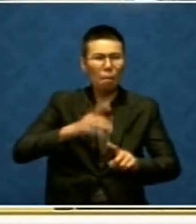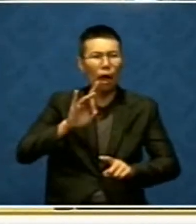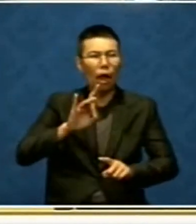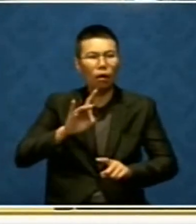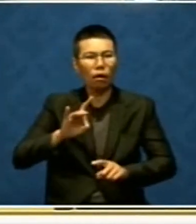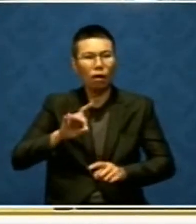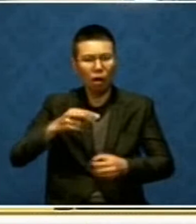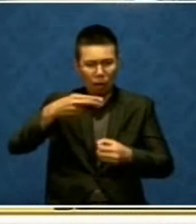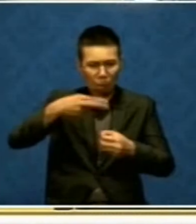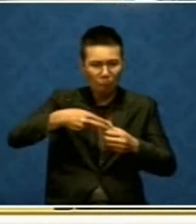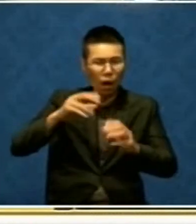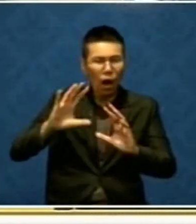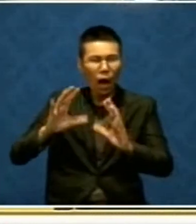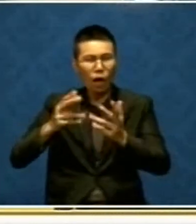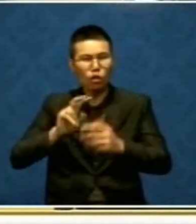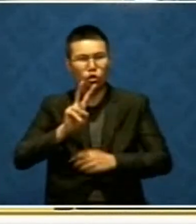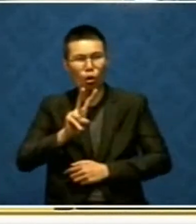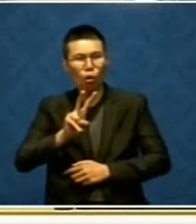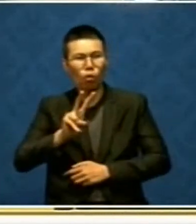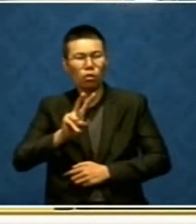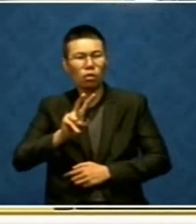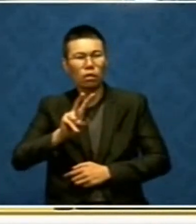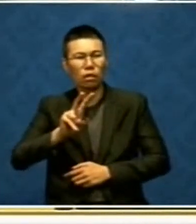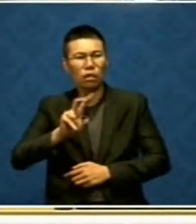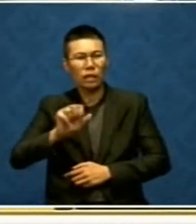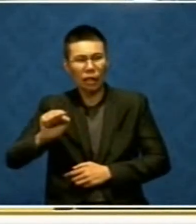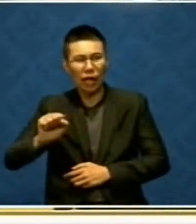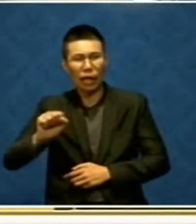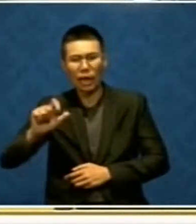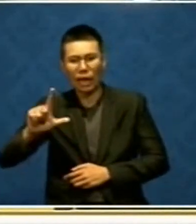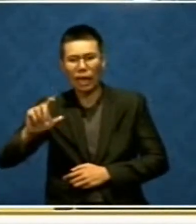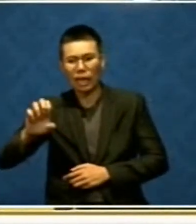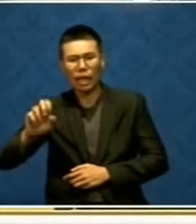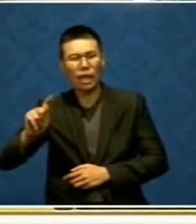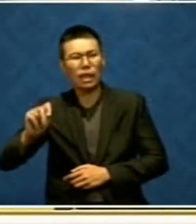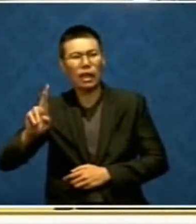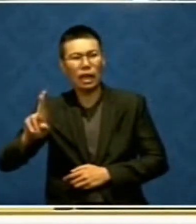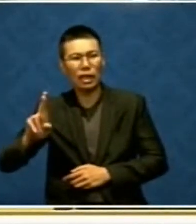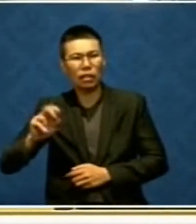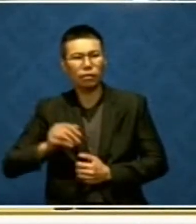ย 200,000 ลิตรเนี่ยไม่ใช่2แกลลอนนะท่านประธาน 200,000 ลิตร